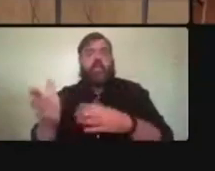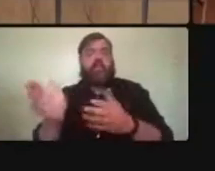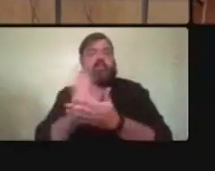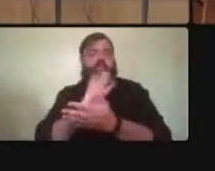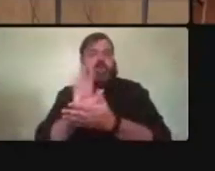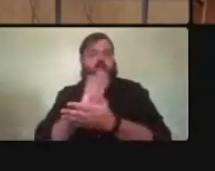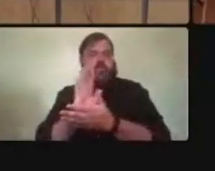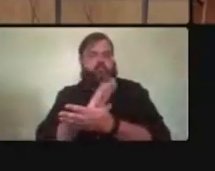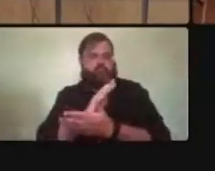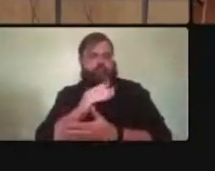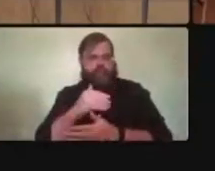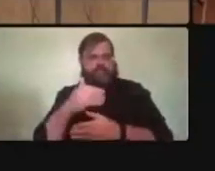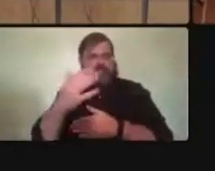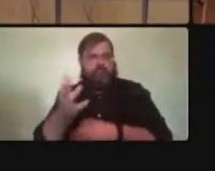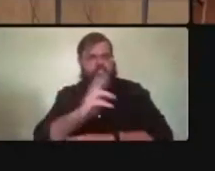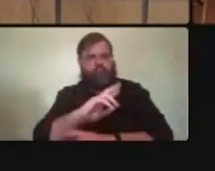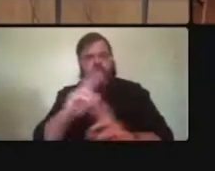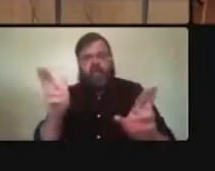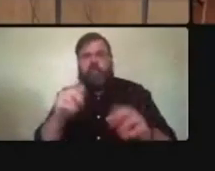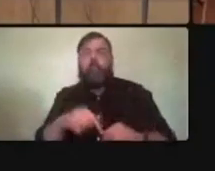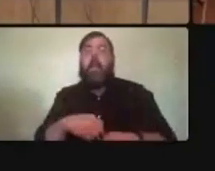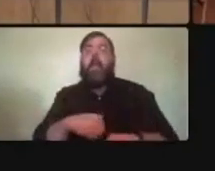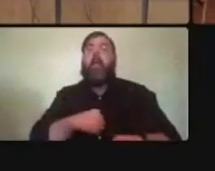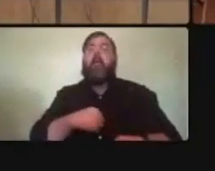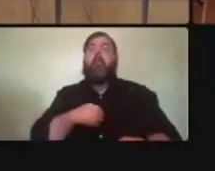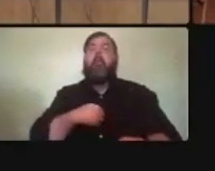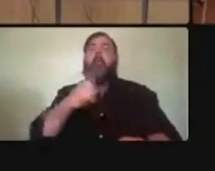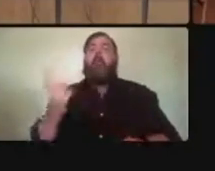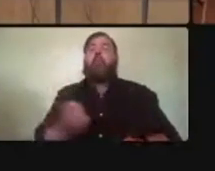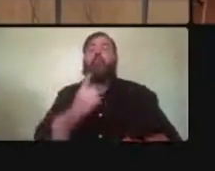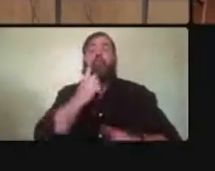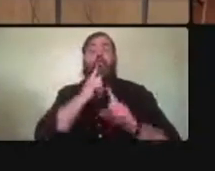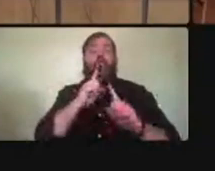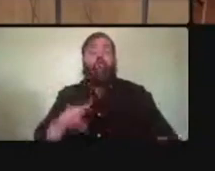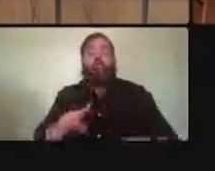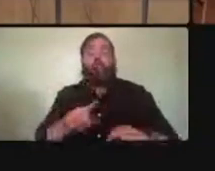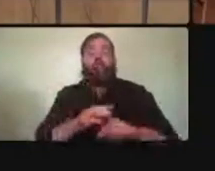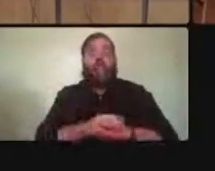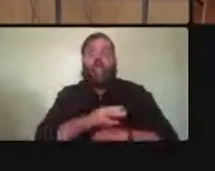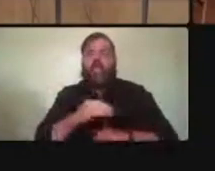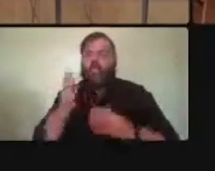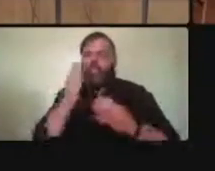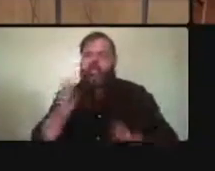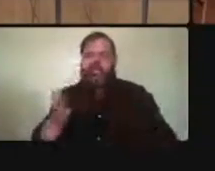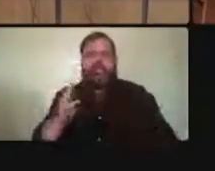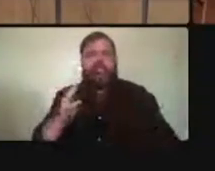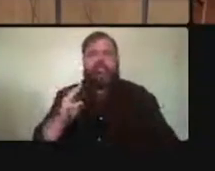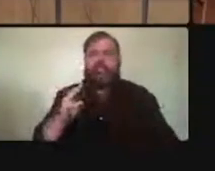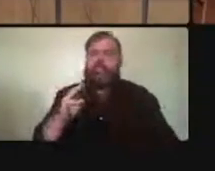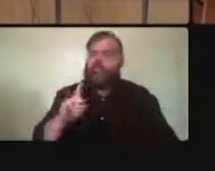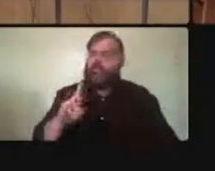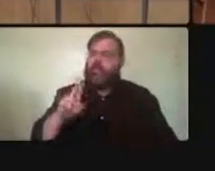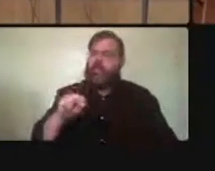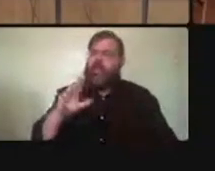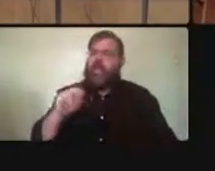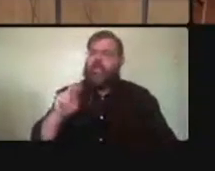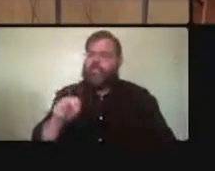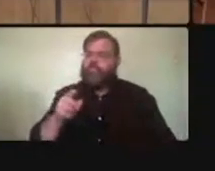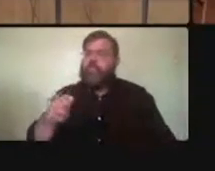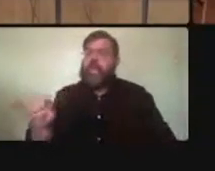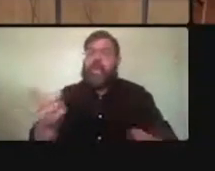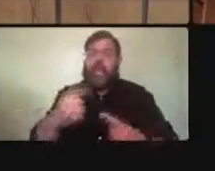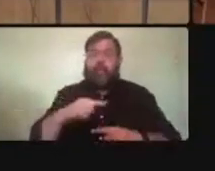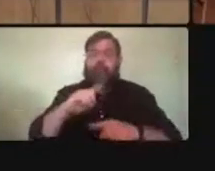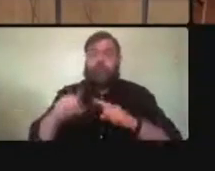Ningependa wanabodi waangalie ripoti hii. Kwa kweli video hii ndio ripoti yangu kwa leo,